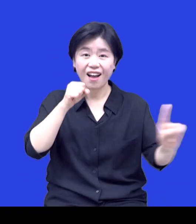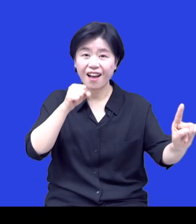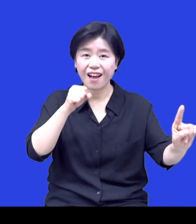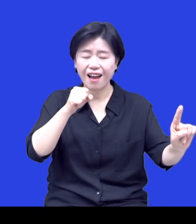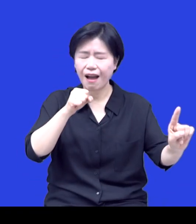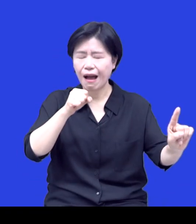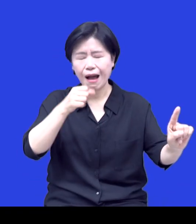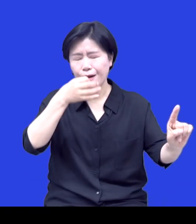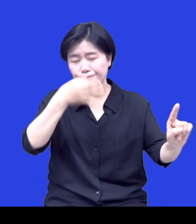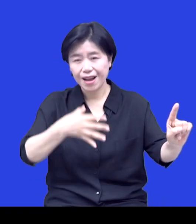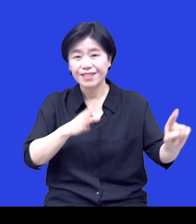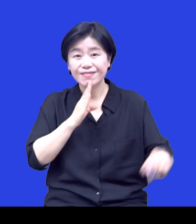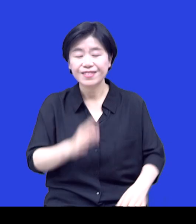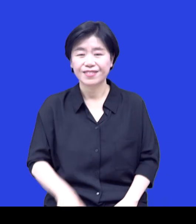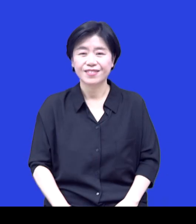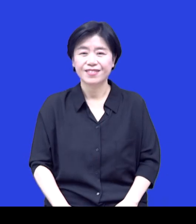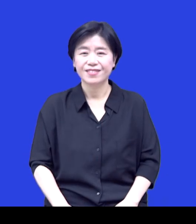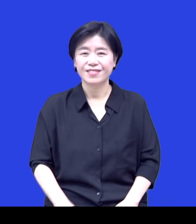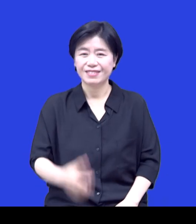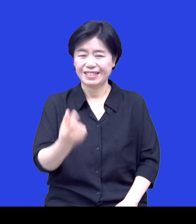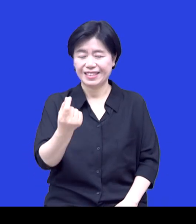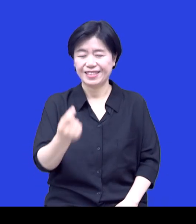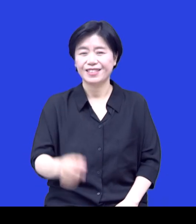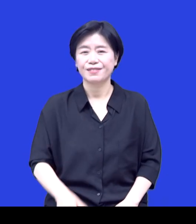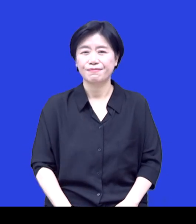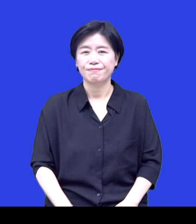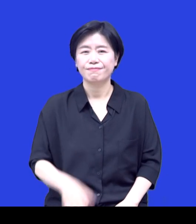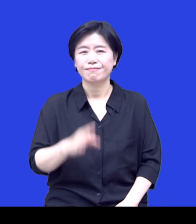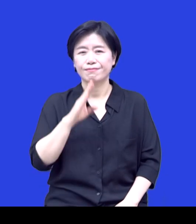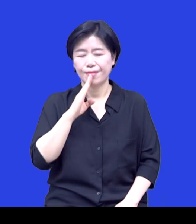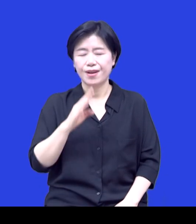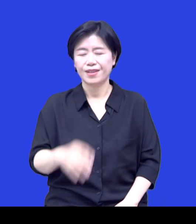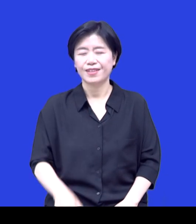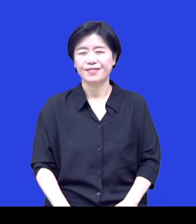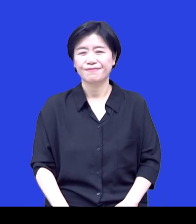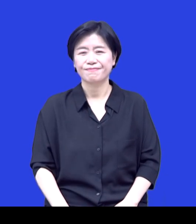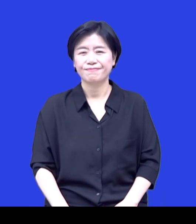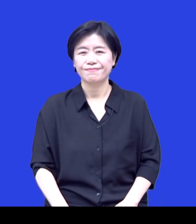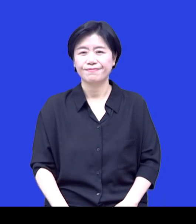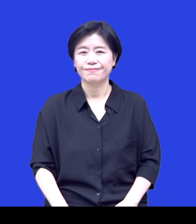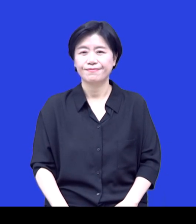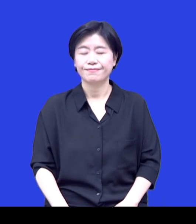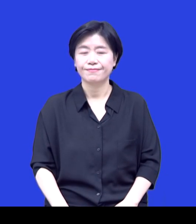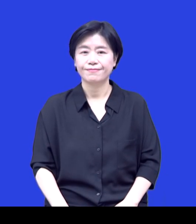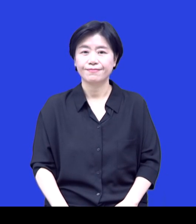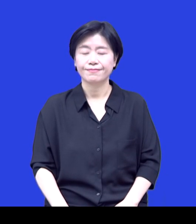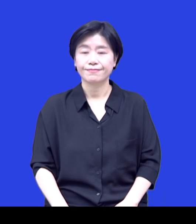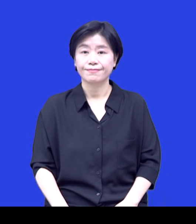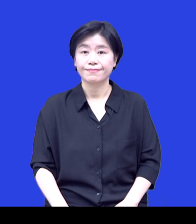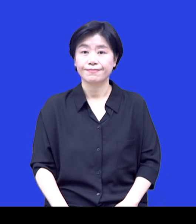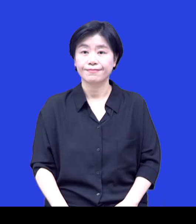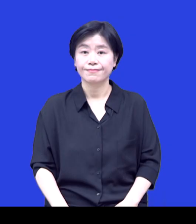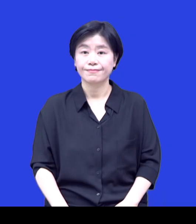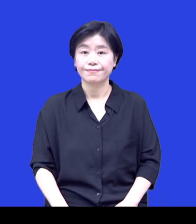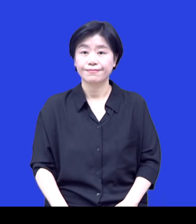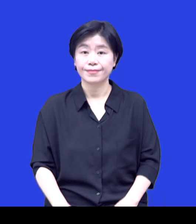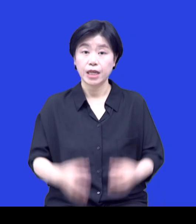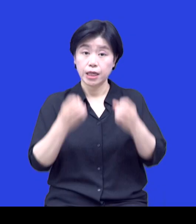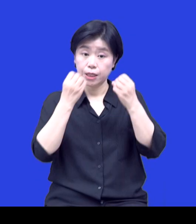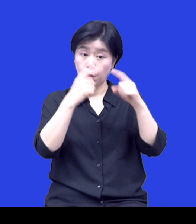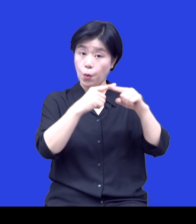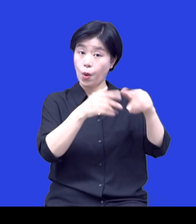앉아서 우두커니 창문을 보면서 예. 정말 울고 싶죠. 예. 그럼 이제 그 새로운 교회를